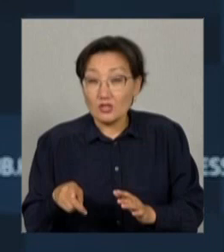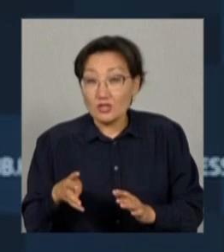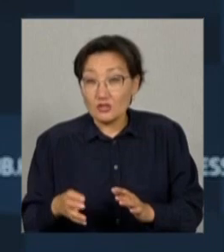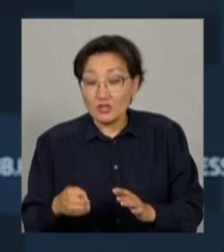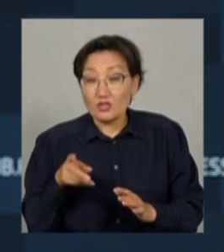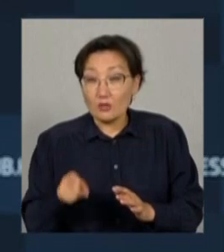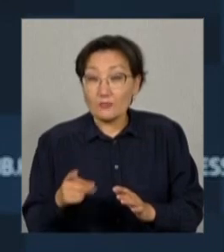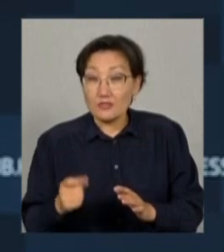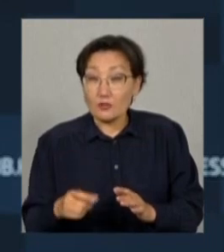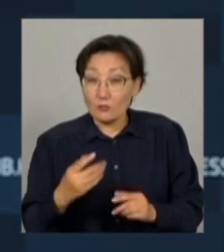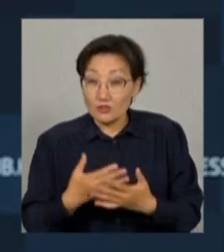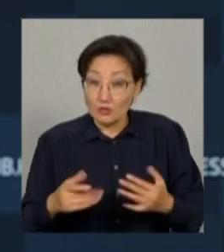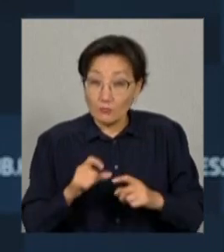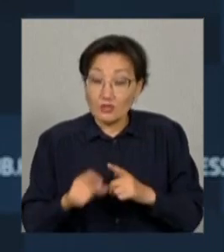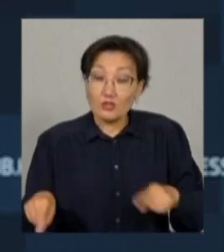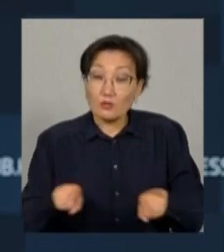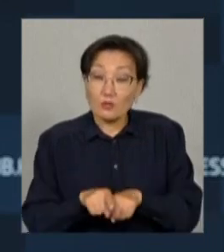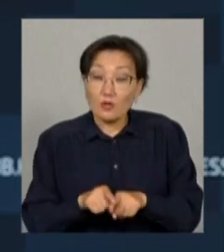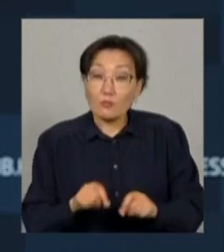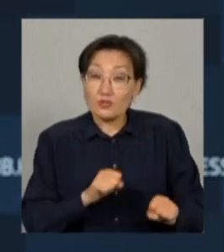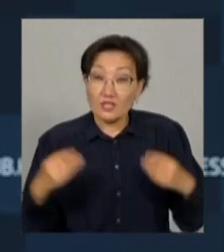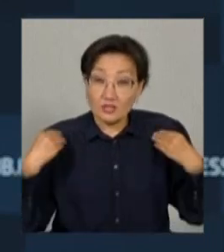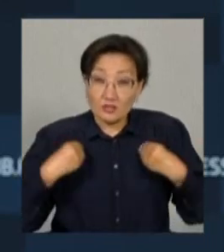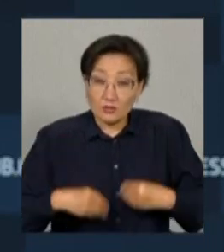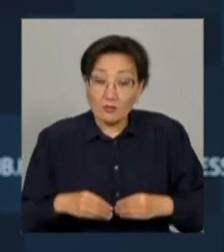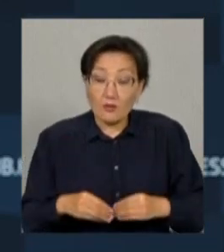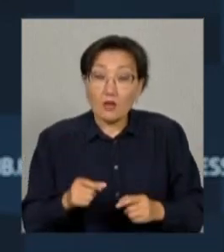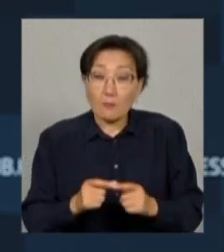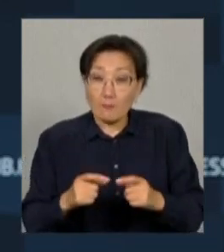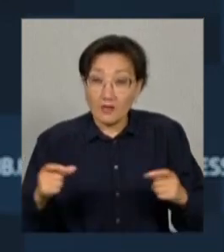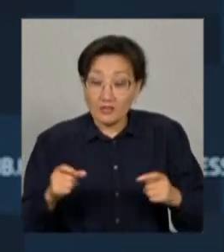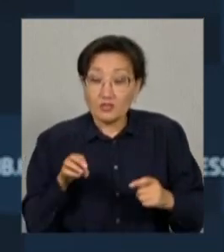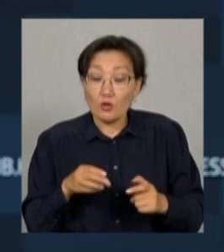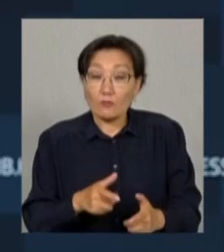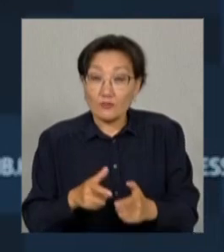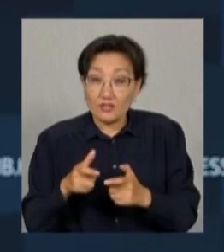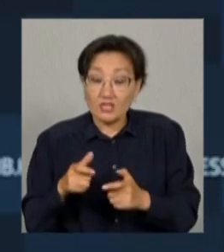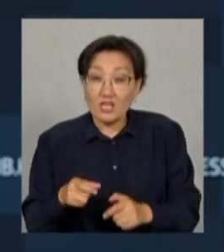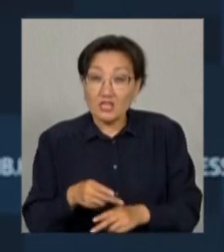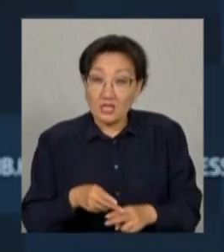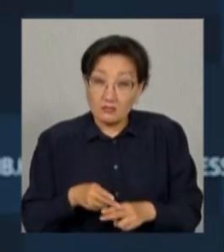патрон различного калибра а также бронежилеты магазины от автоматов радиостанций и ножи